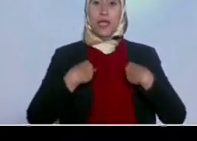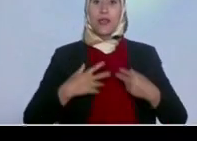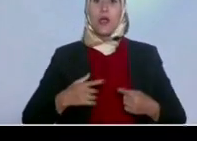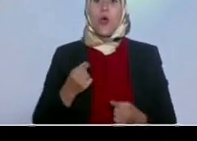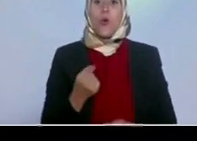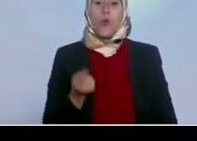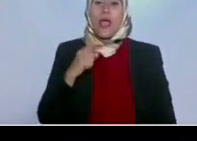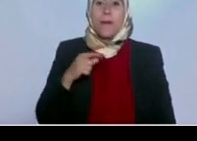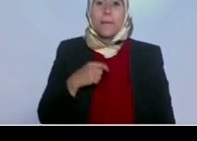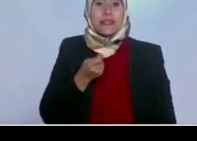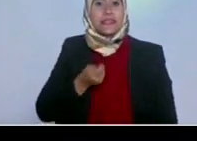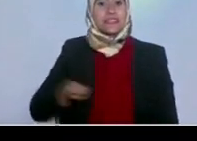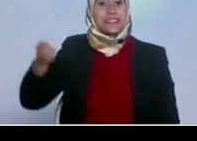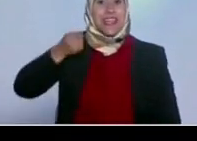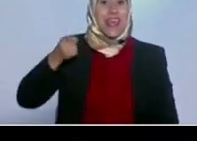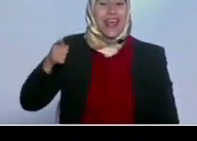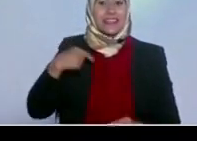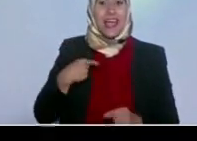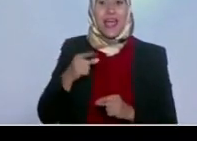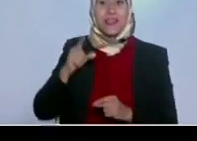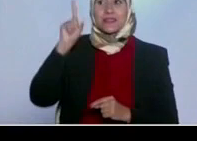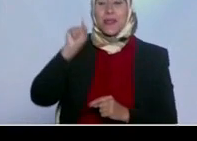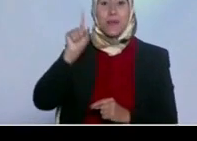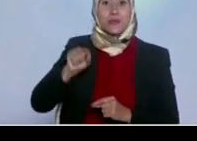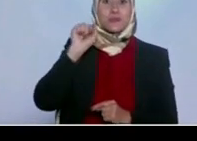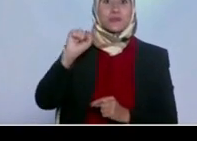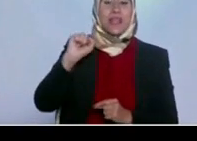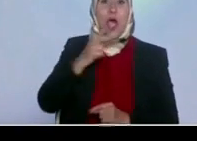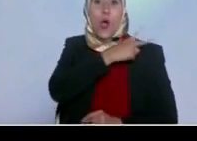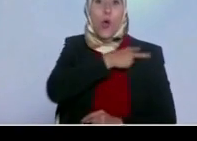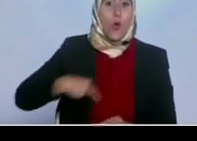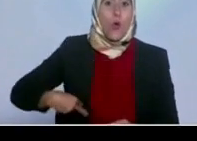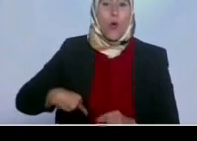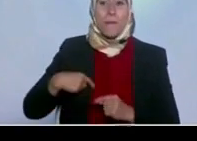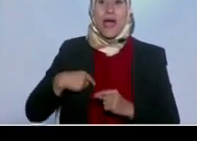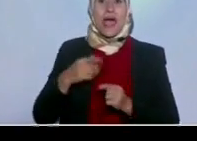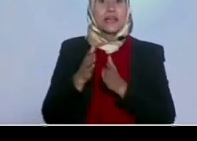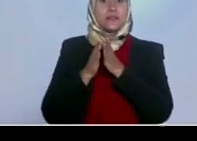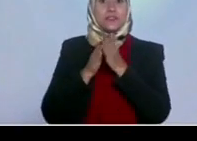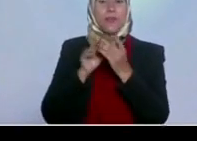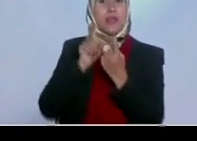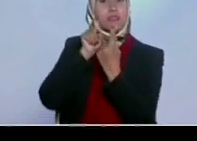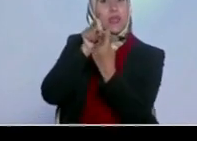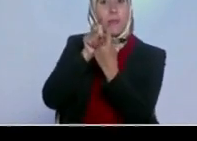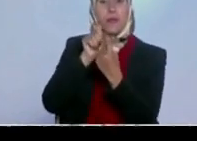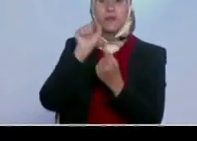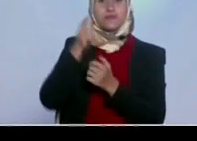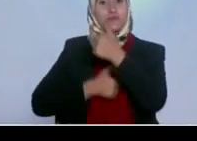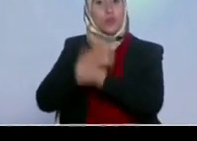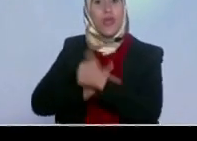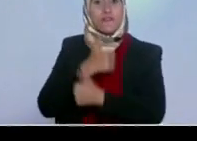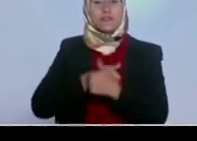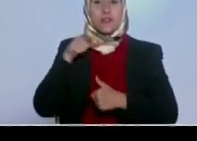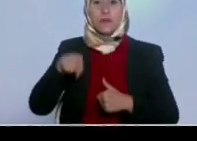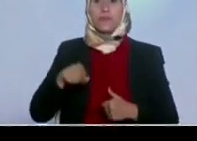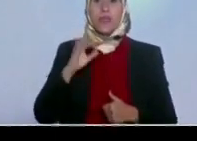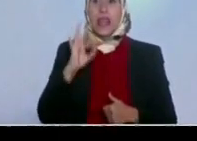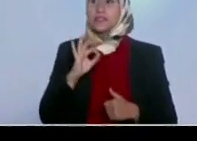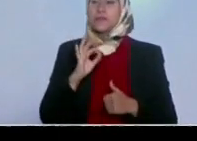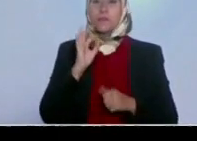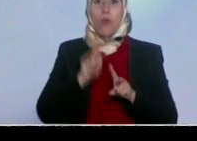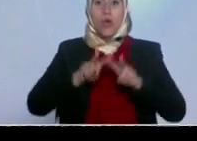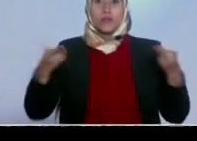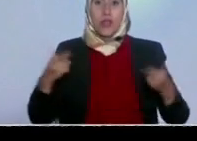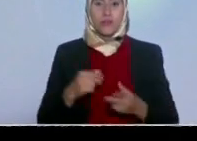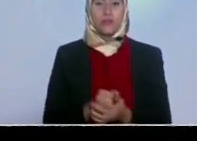المشاركة باسم المكتب في جائزة التميز الحكومي، جعل عندي تنافسية في العمل، عايز أكون مكتب متميز عن المكاتب الأخرى.